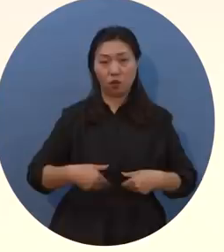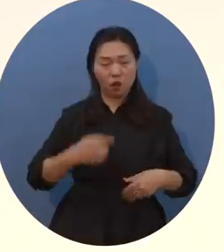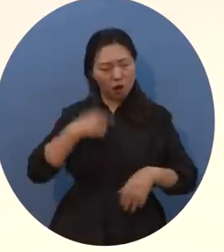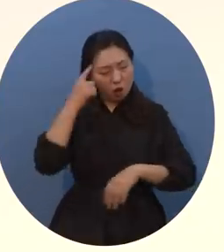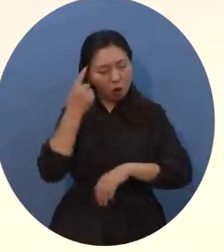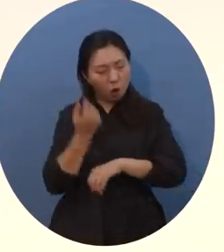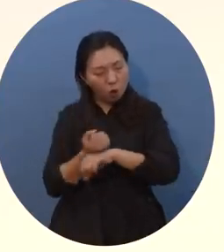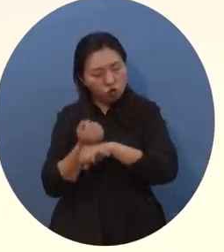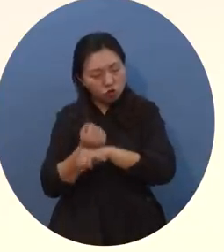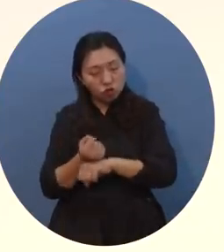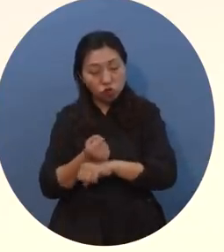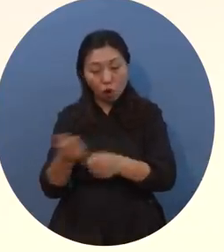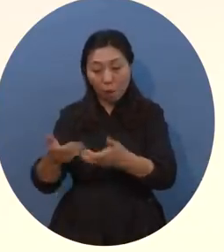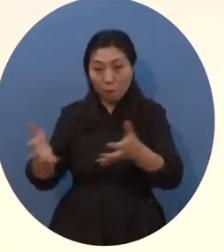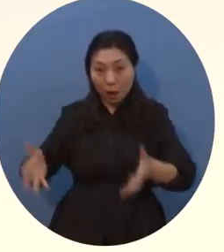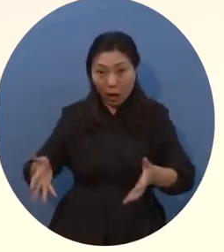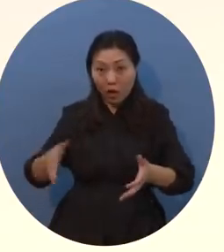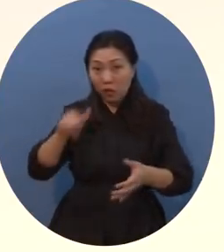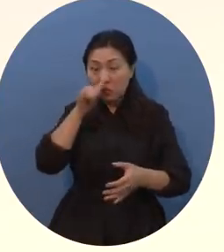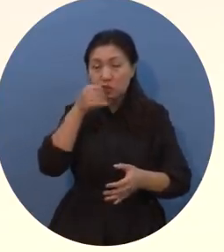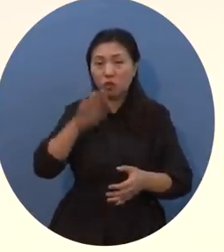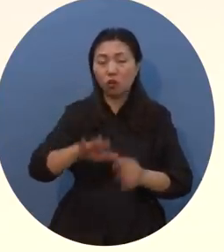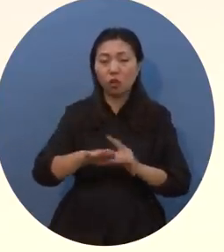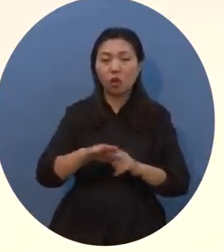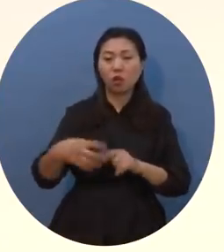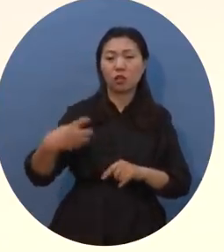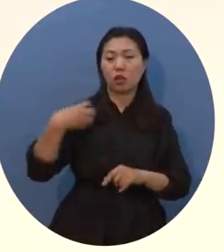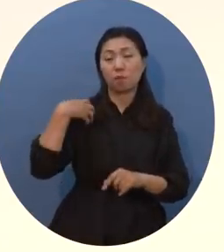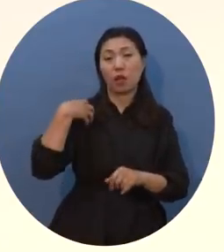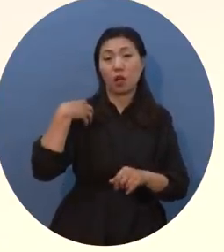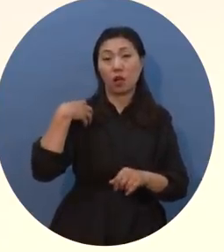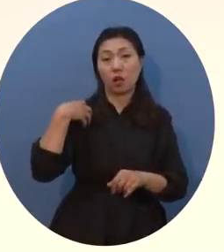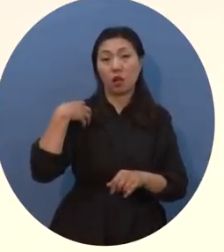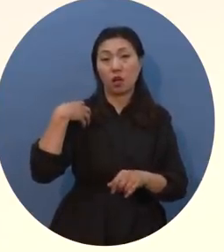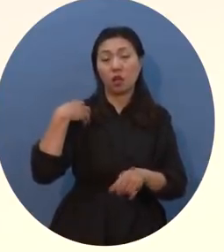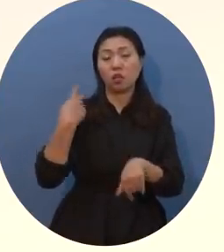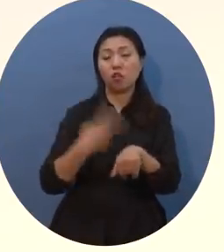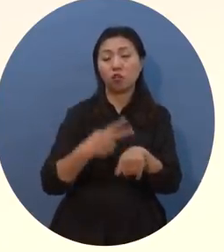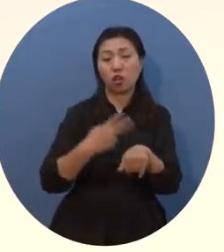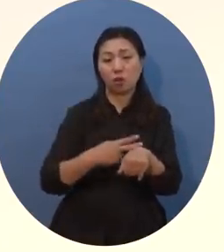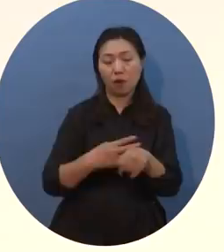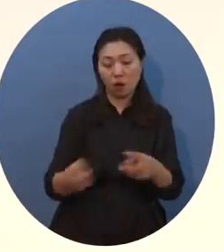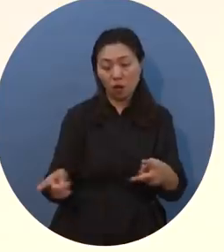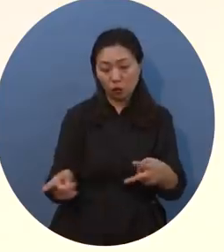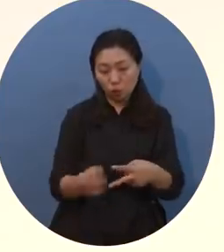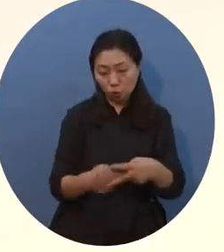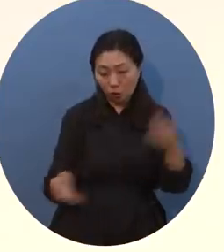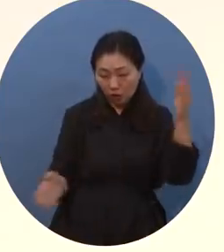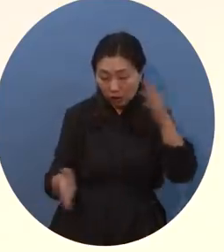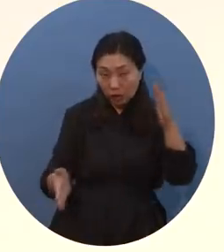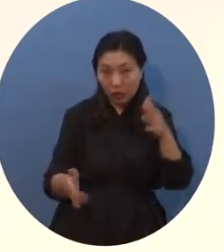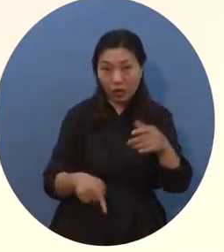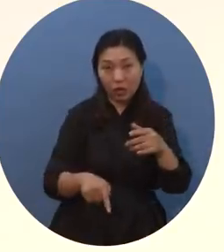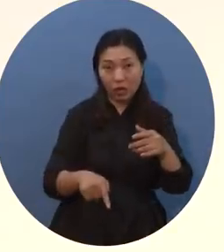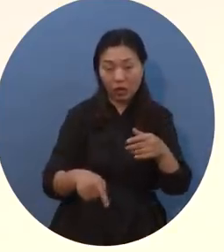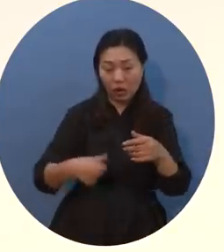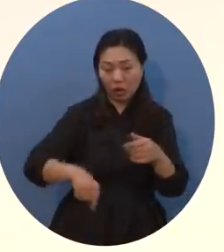과학반에 있었는데 그 과학반의 주임교사의 초등학생을 내가 가르쳤어요.